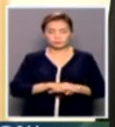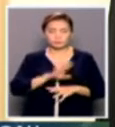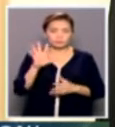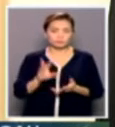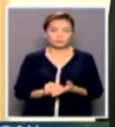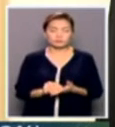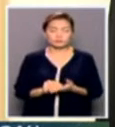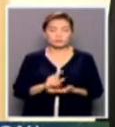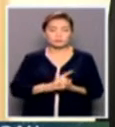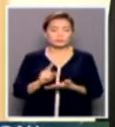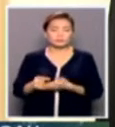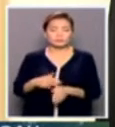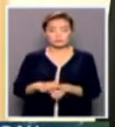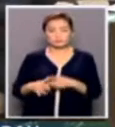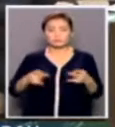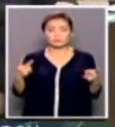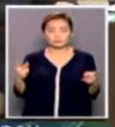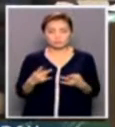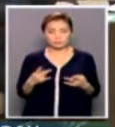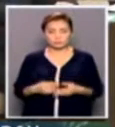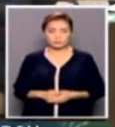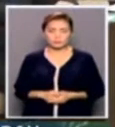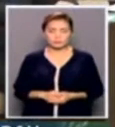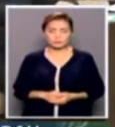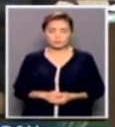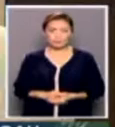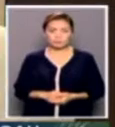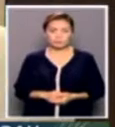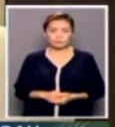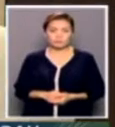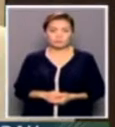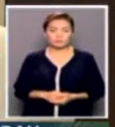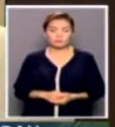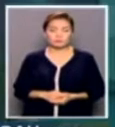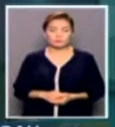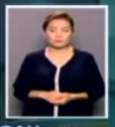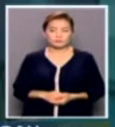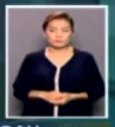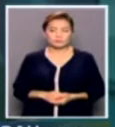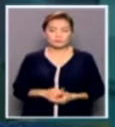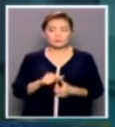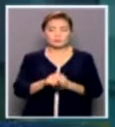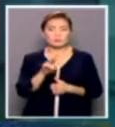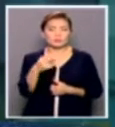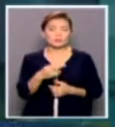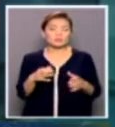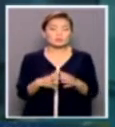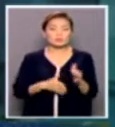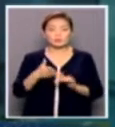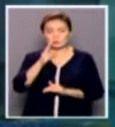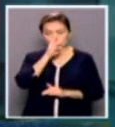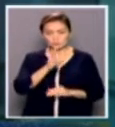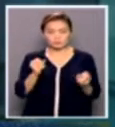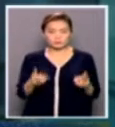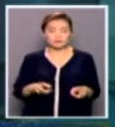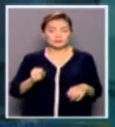барлық әлеуметтік міндеттерді орындауға керекті қаржы қарастырылған. Бұдан басқа ұлттық қордан алдағы 3 жылға